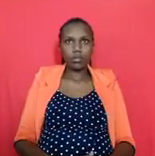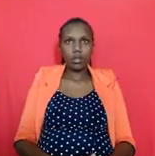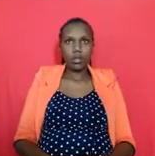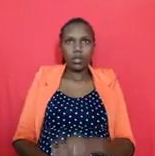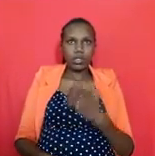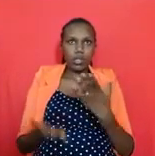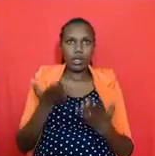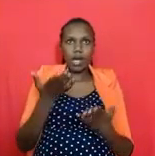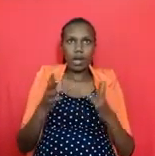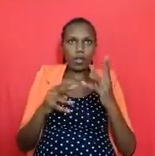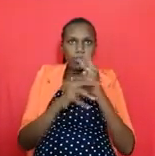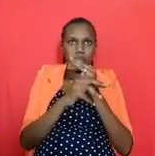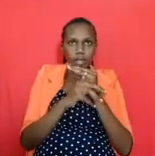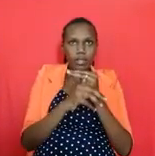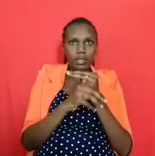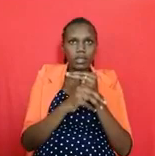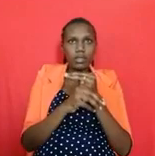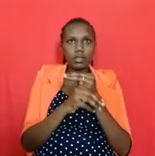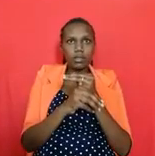kuringana na mathabu ki mathabu